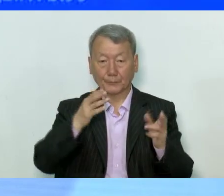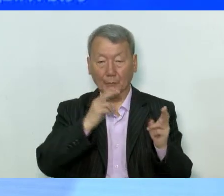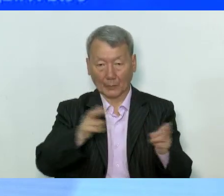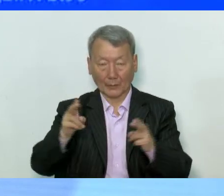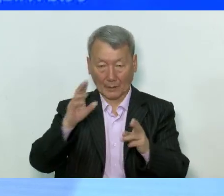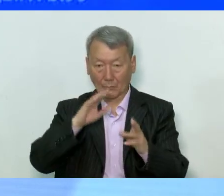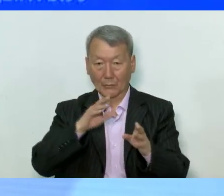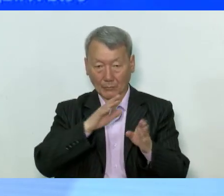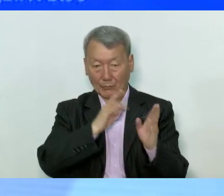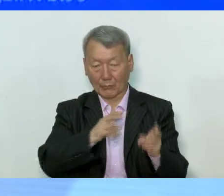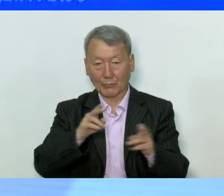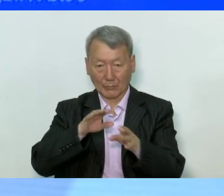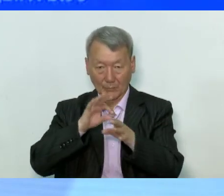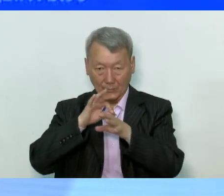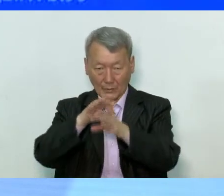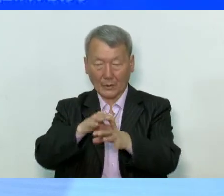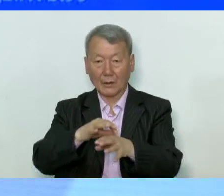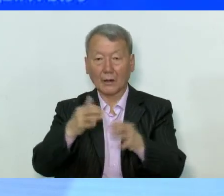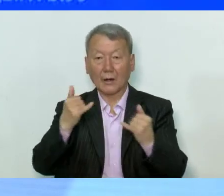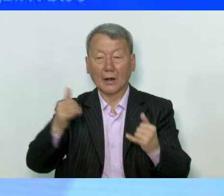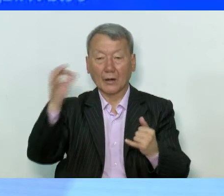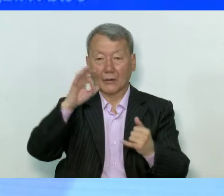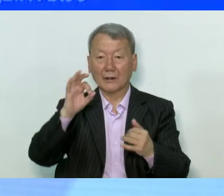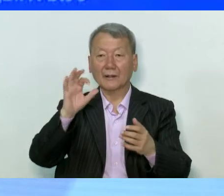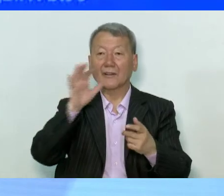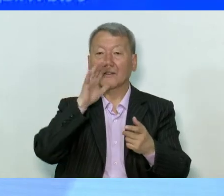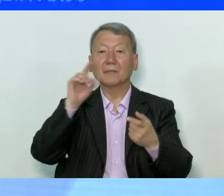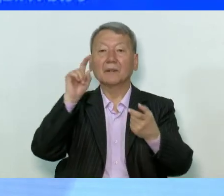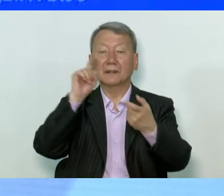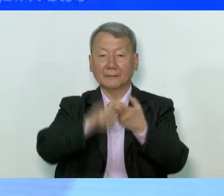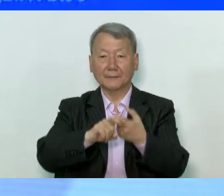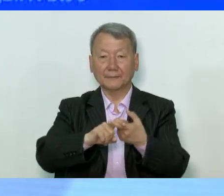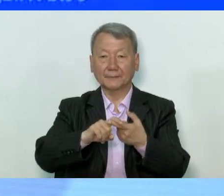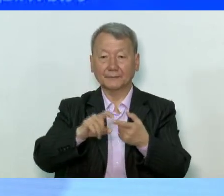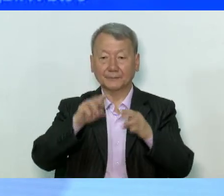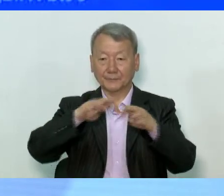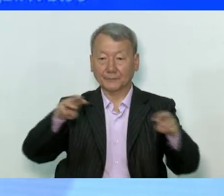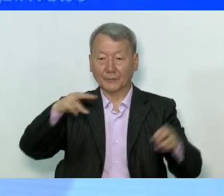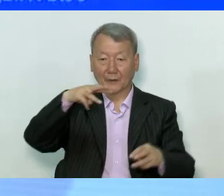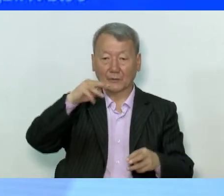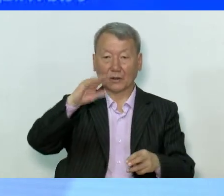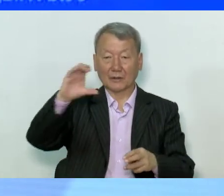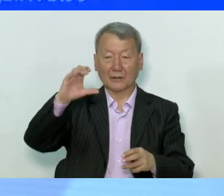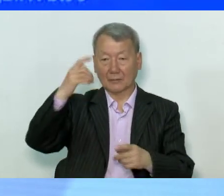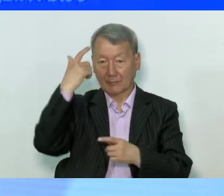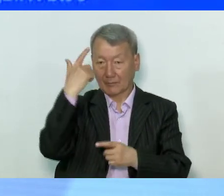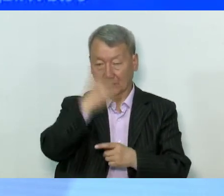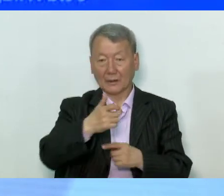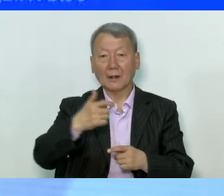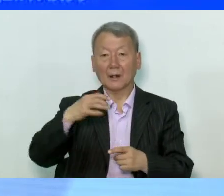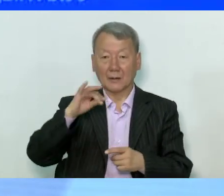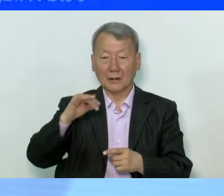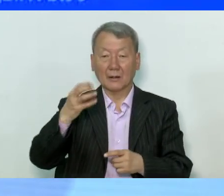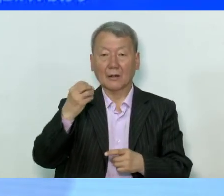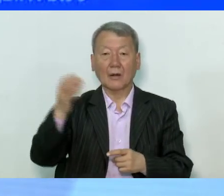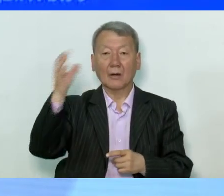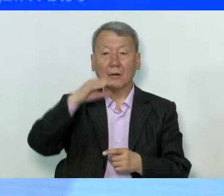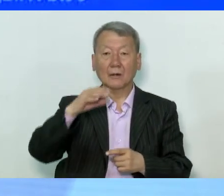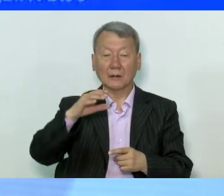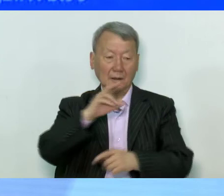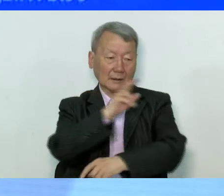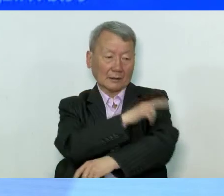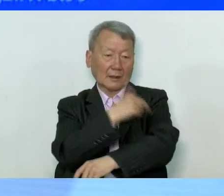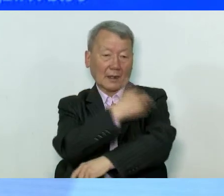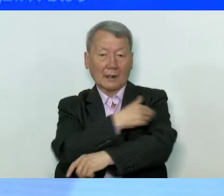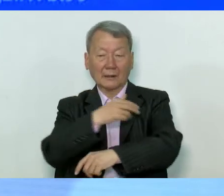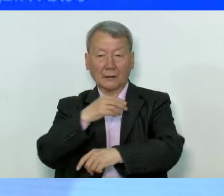иш алып барылып атат. Өзгөчө кырдаалдар министрлиги менен биргеликте. Анан бизге атайын ошол